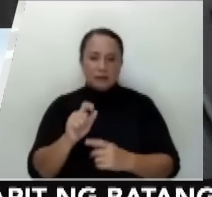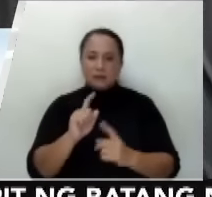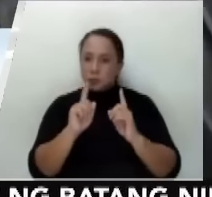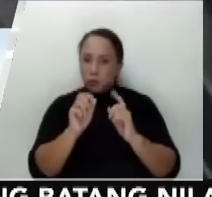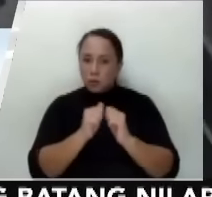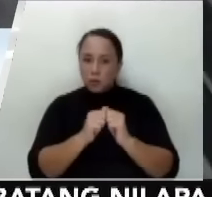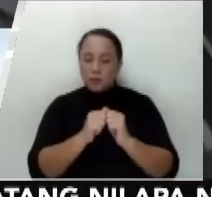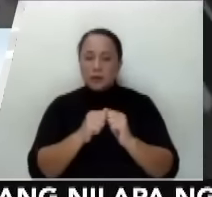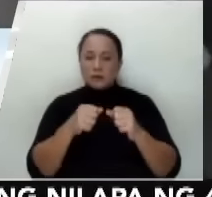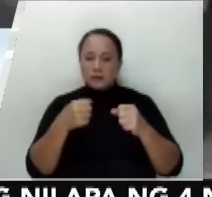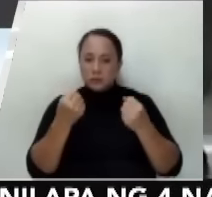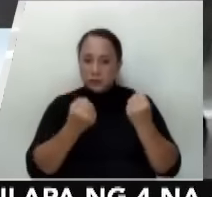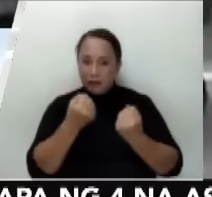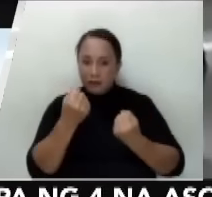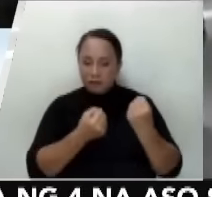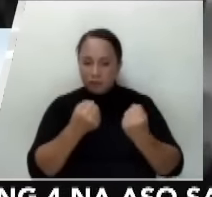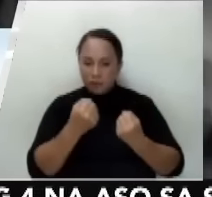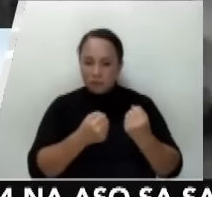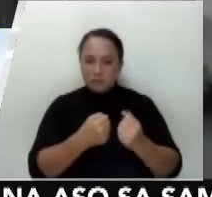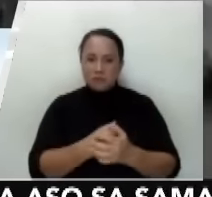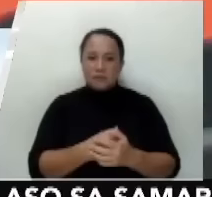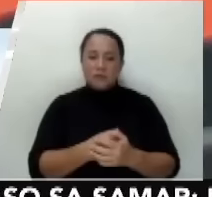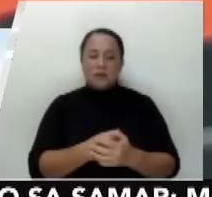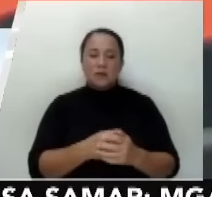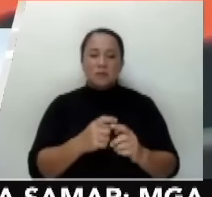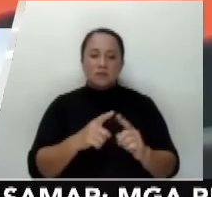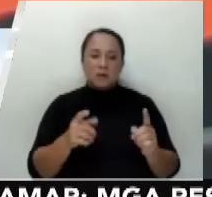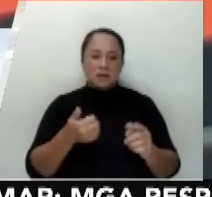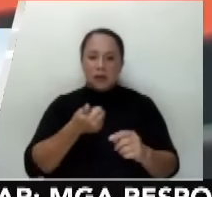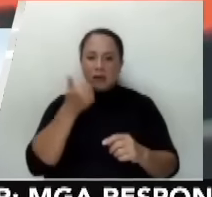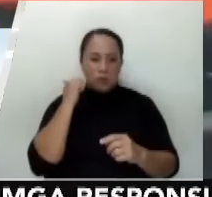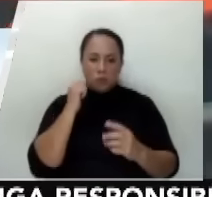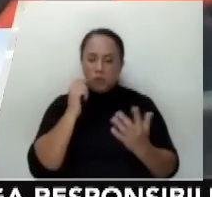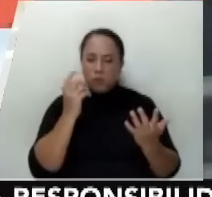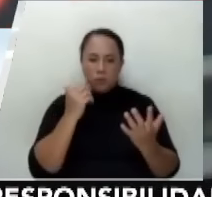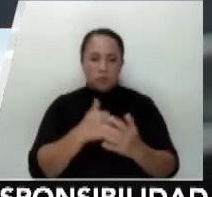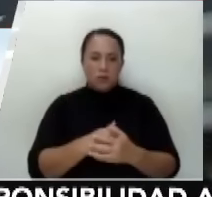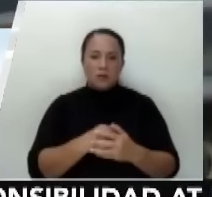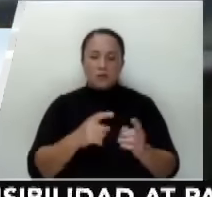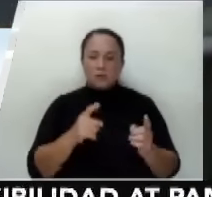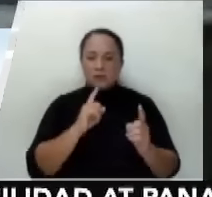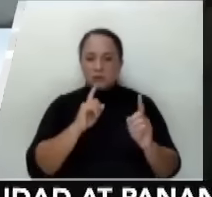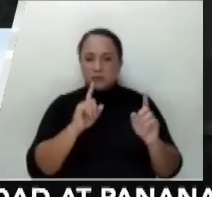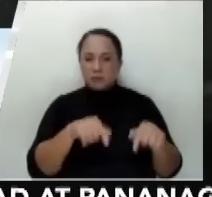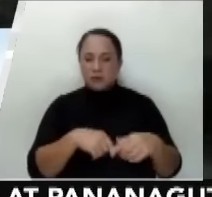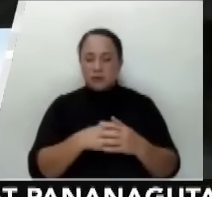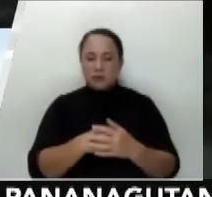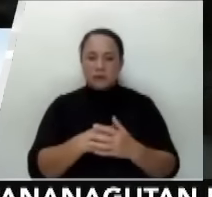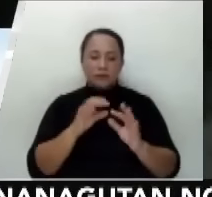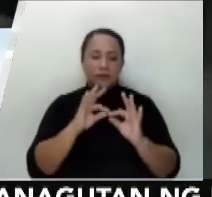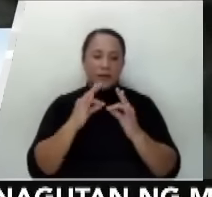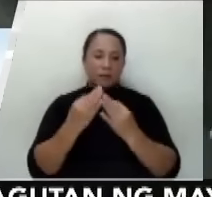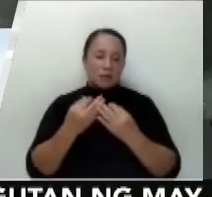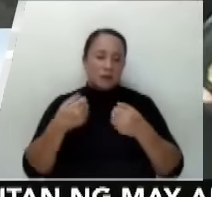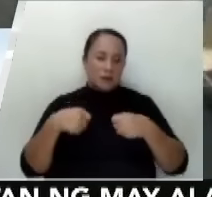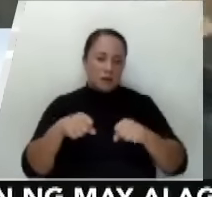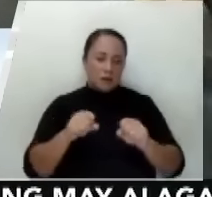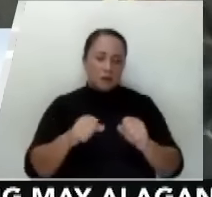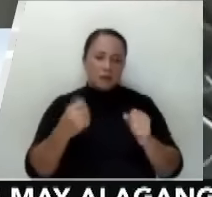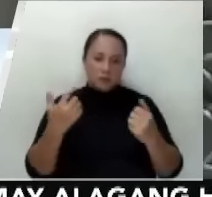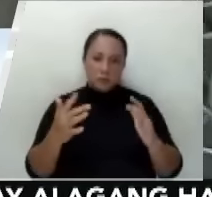driver na sinalubong ng motorsiklo pero tumanggi ito. Ayaw ring magbigay ng pahayag ng kaanak ng rider na na-contact ng